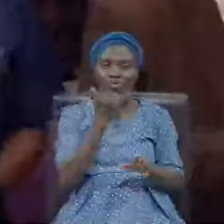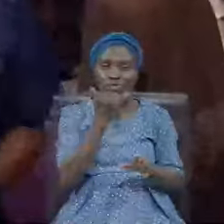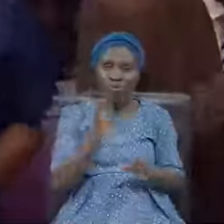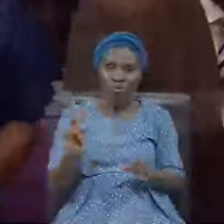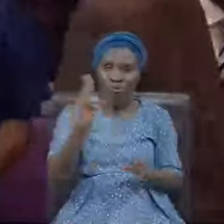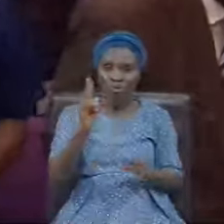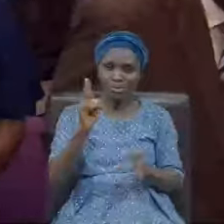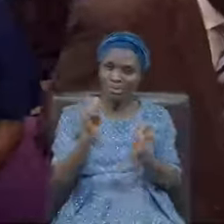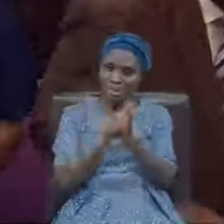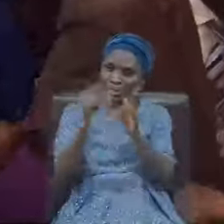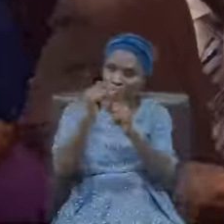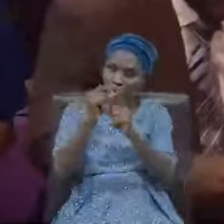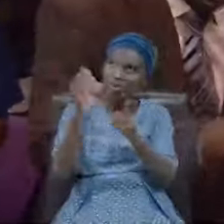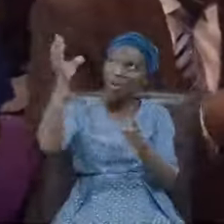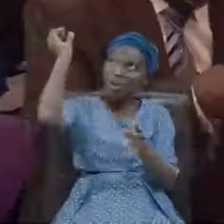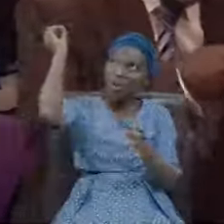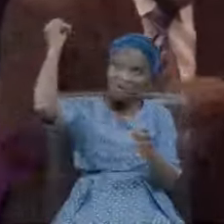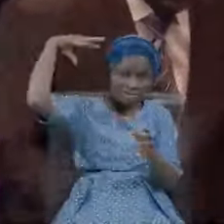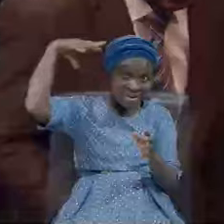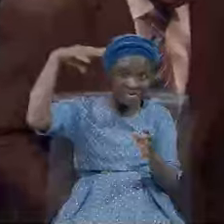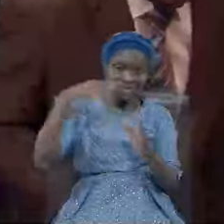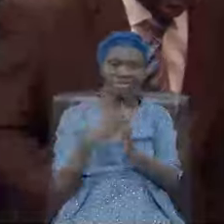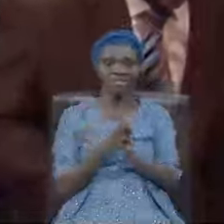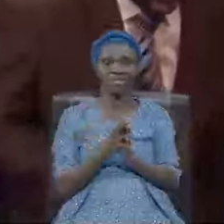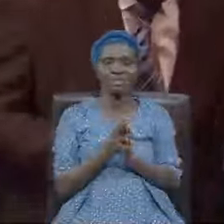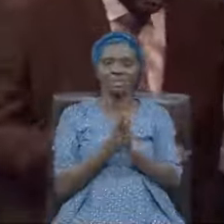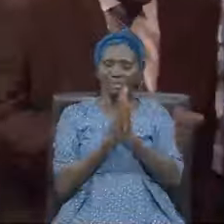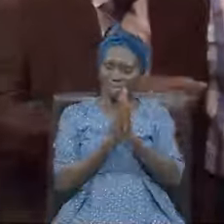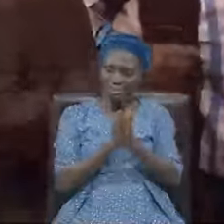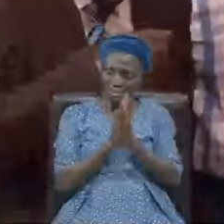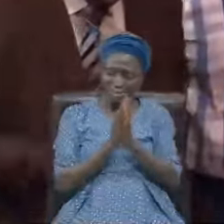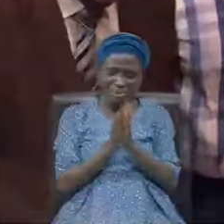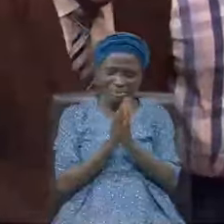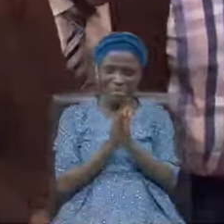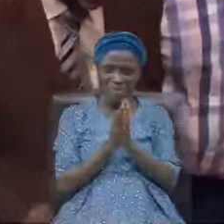N'abusez pas de ce mot là, la grâce.